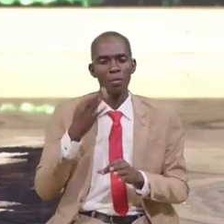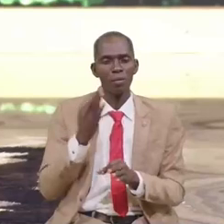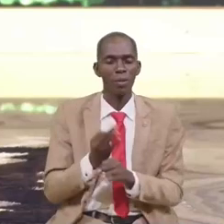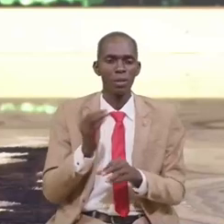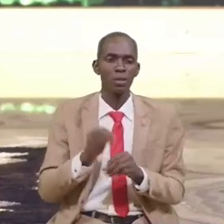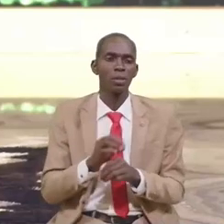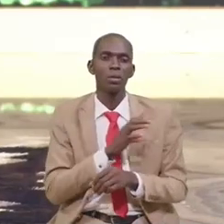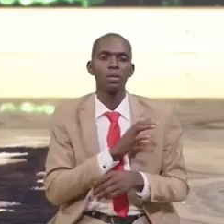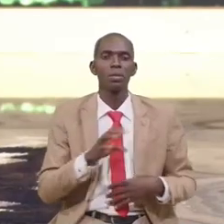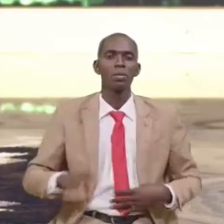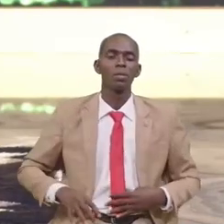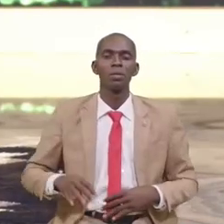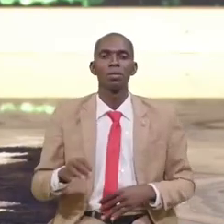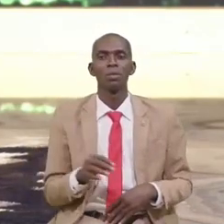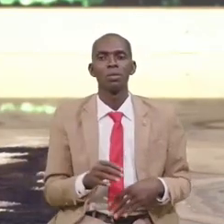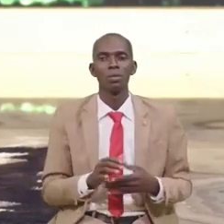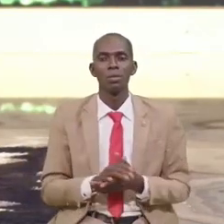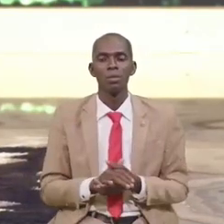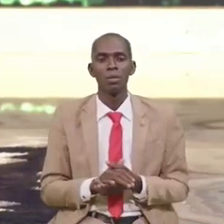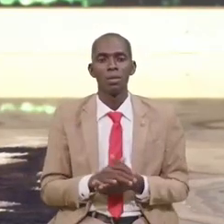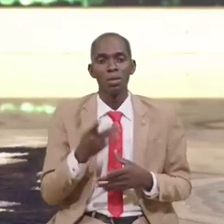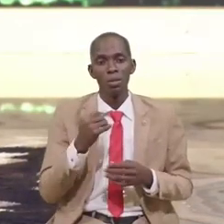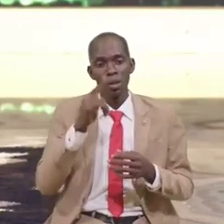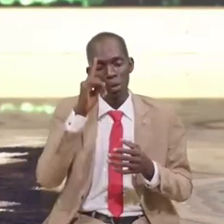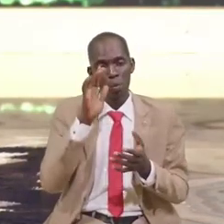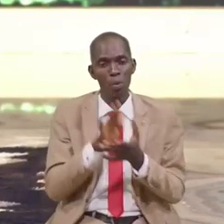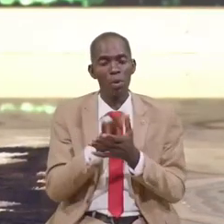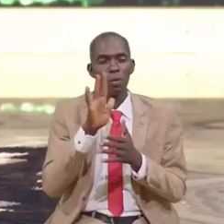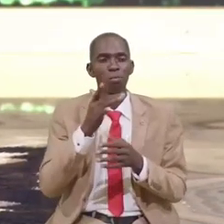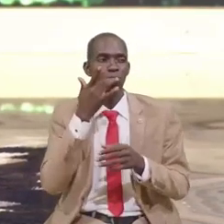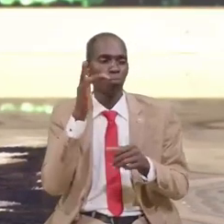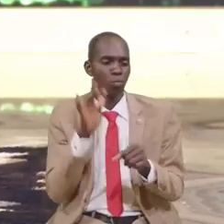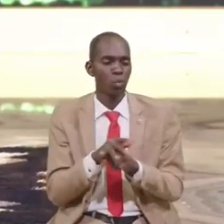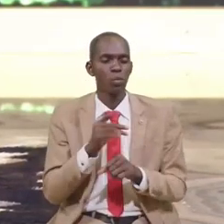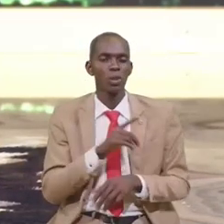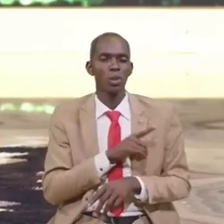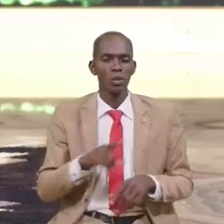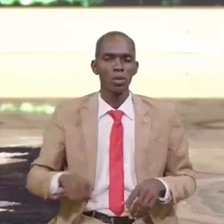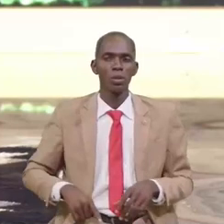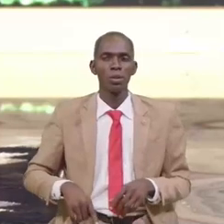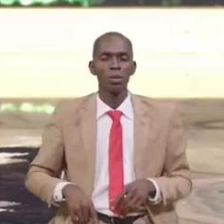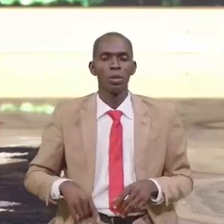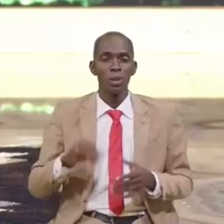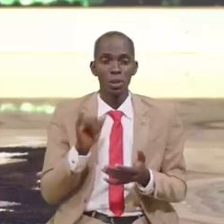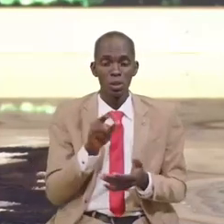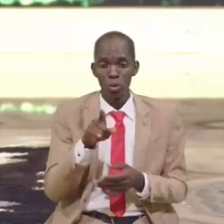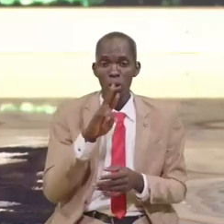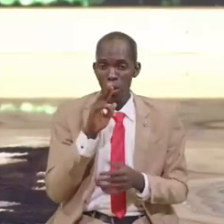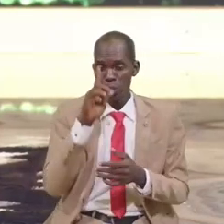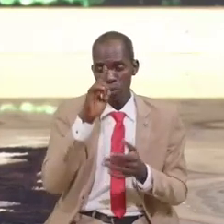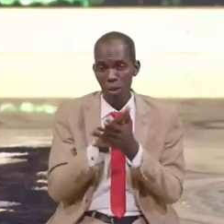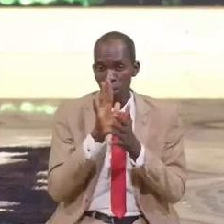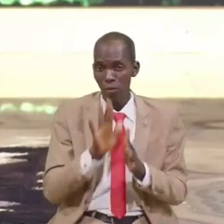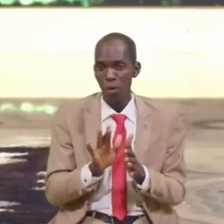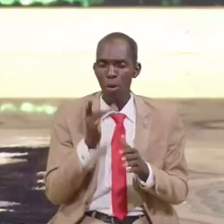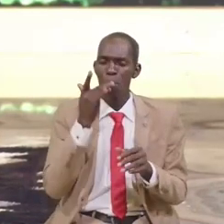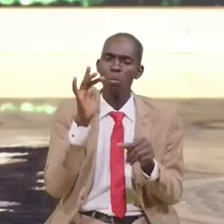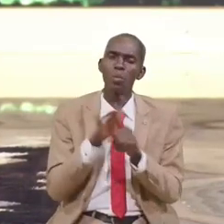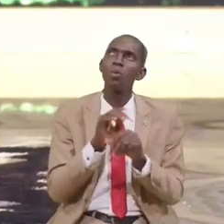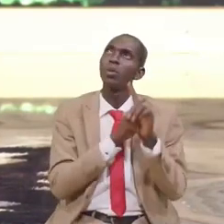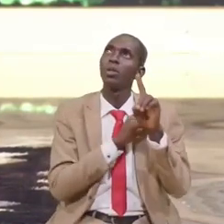Christ. Vous êtes croyant, promettez au Seigneur que vous allez le servir